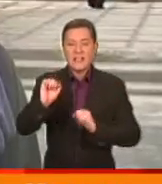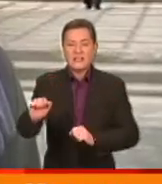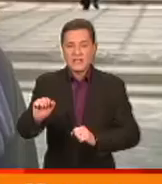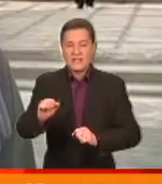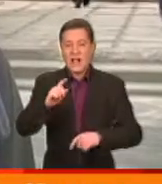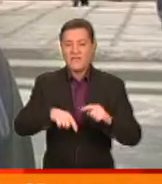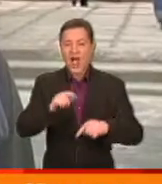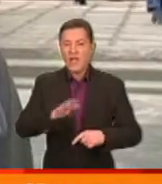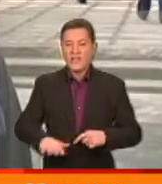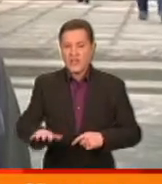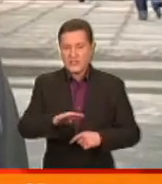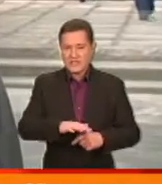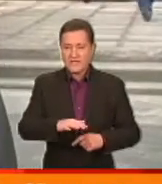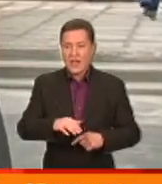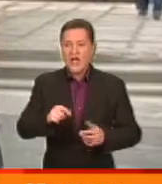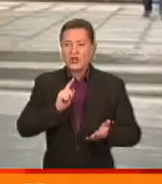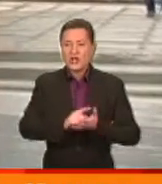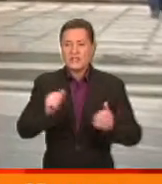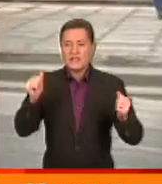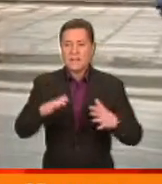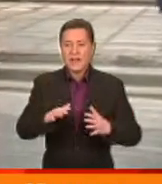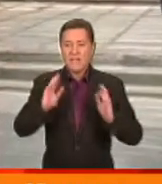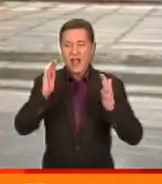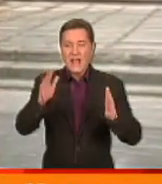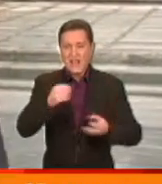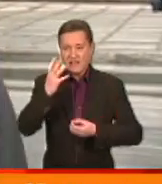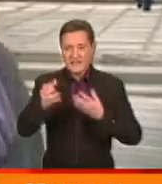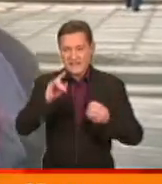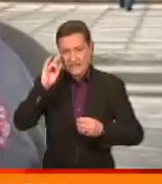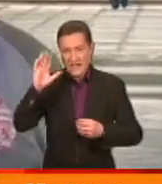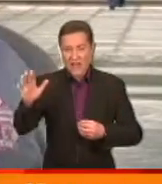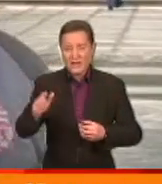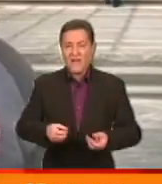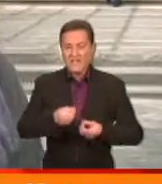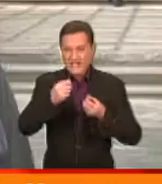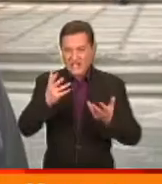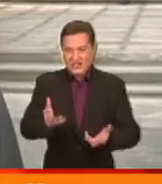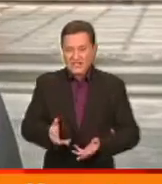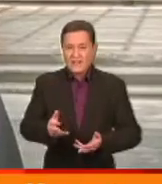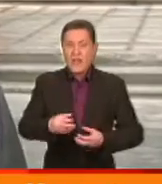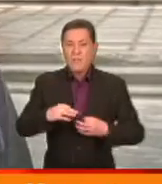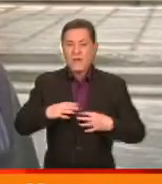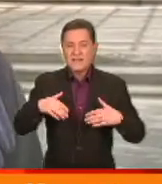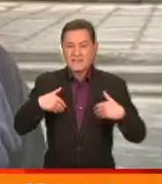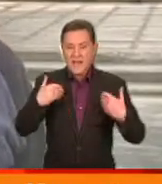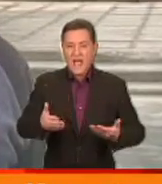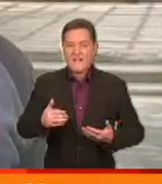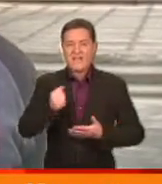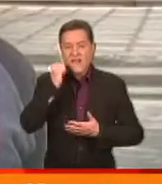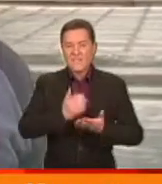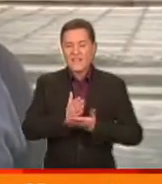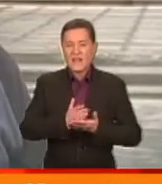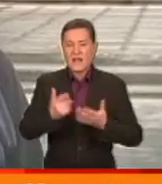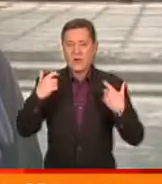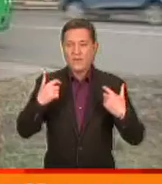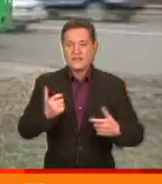повинні зібратися возле Алеї Слави, возложити цвітів, поздравити ветеранів і офіцерів